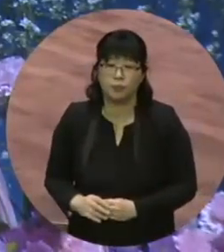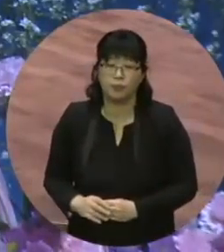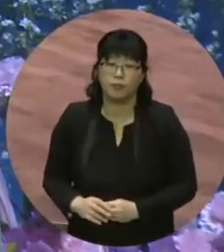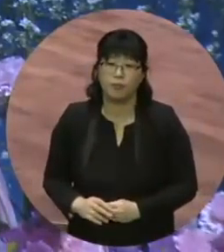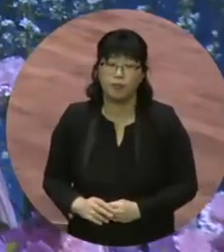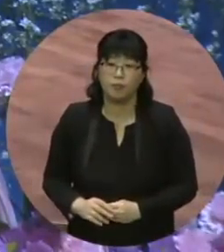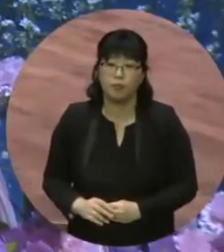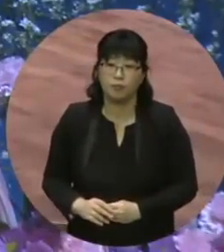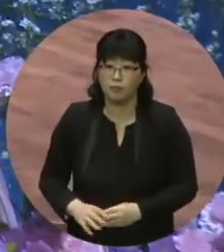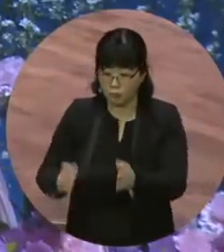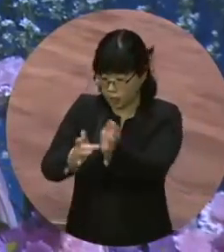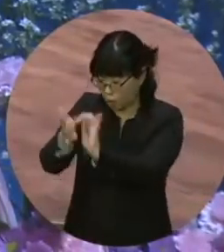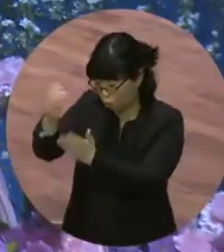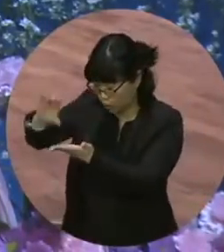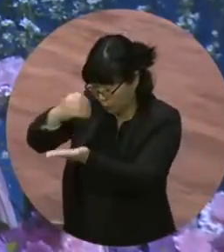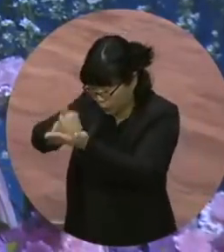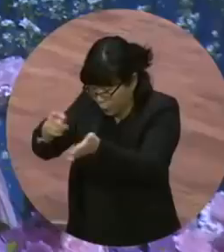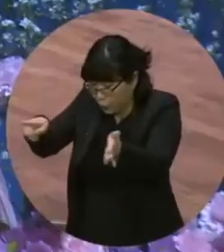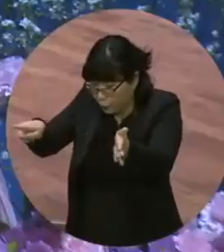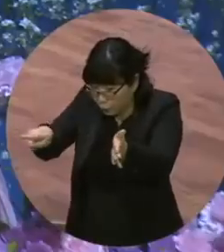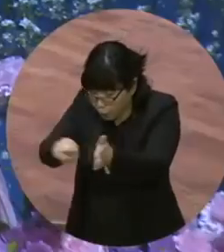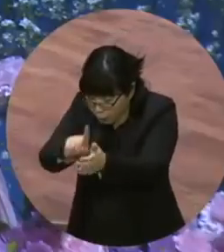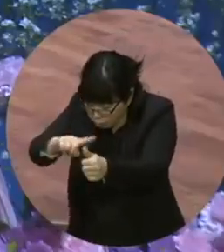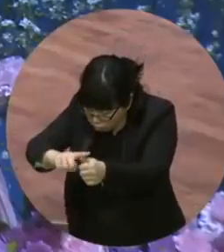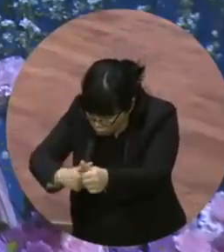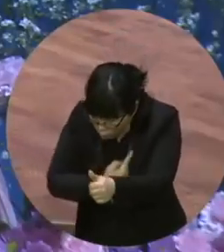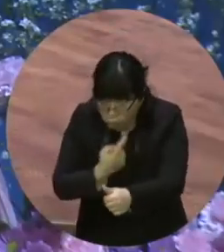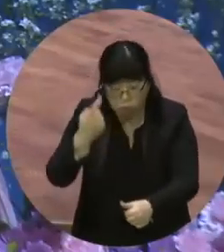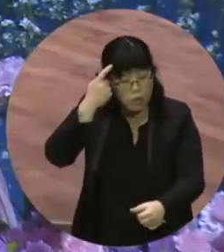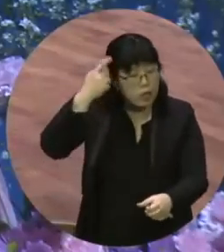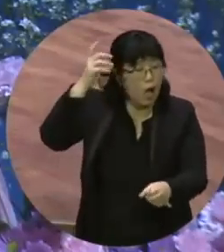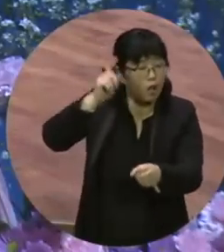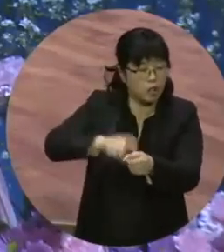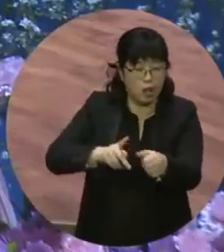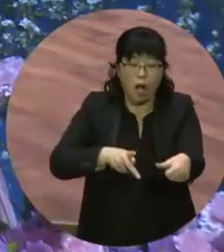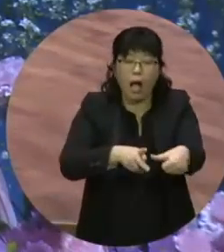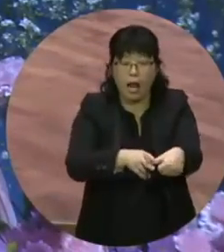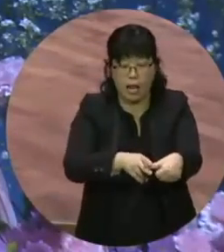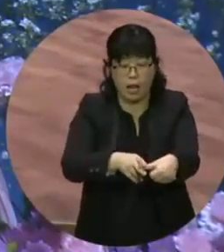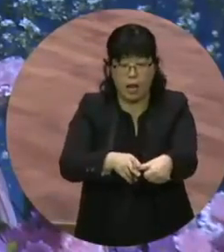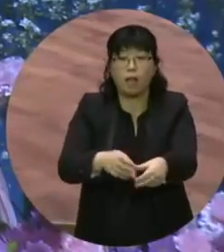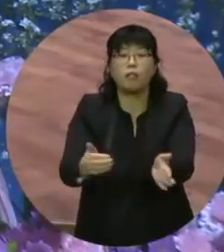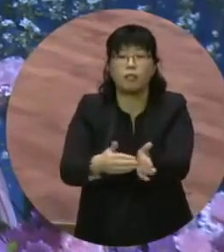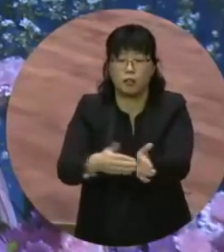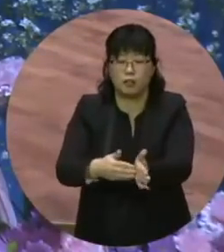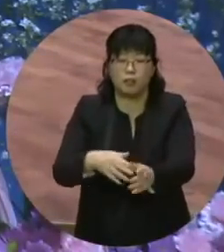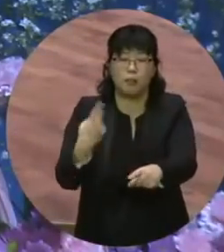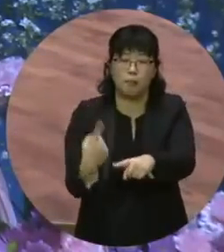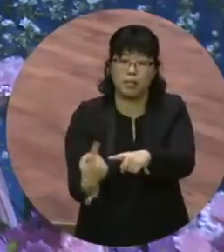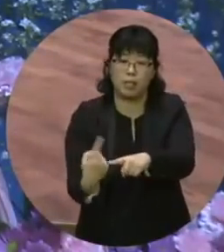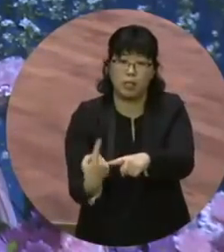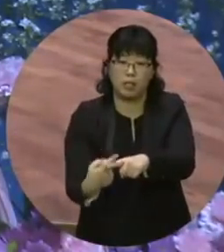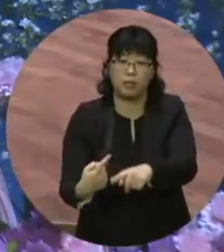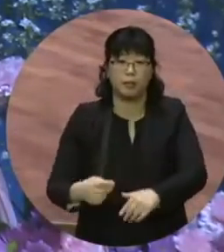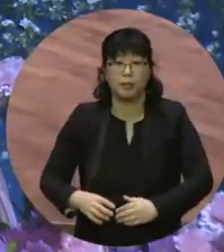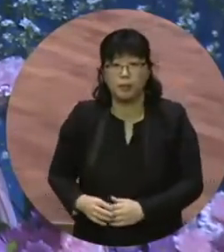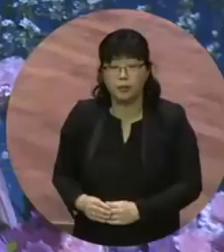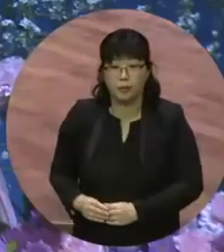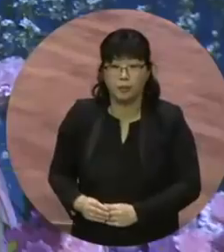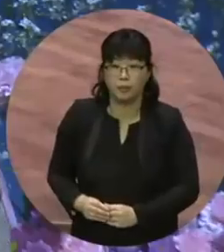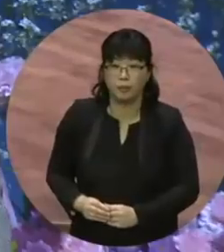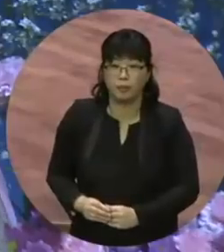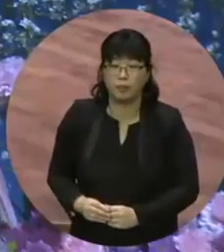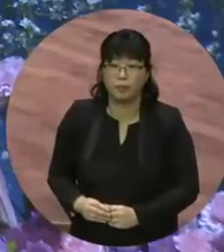예수 그리스도를 믿으면 우리는 영적 할례를 받은 거예요. 그래서 중요한 것은요,